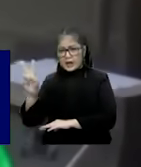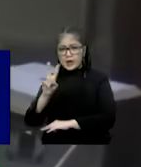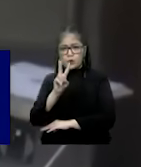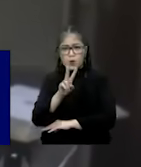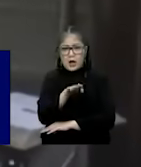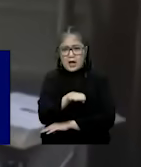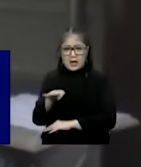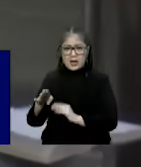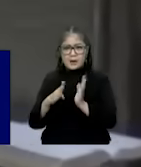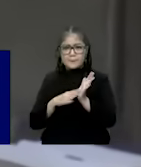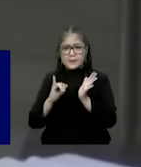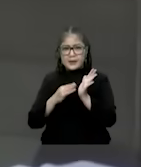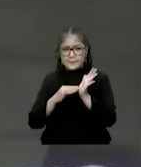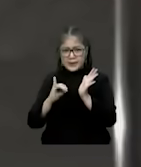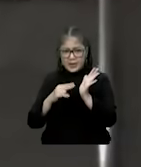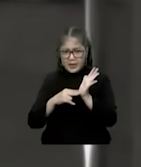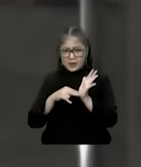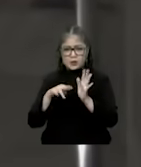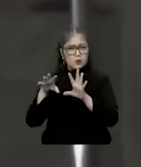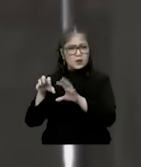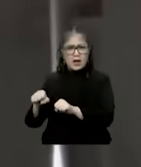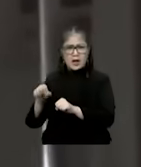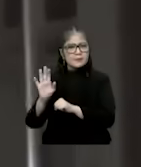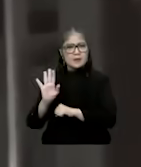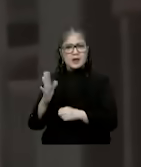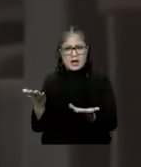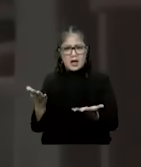tidak ditahan dan hanya dikenakan wajib lapor. Tim Liputan iNews melaporkan.